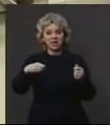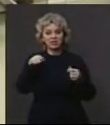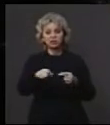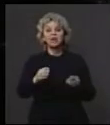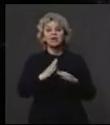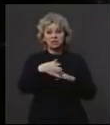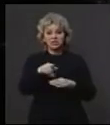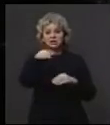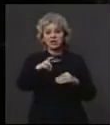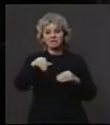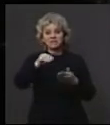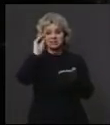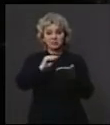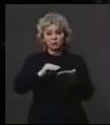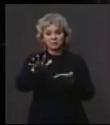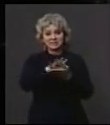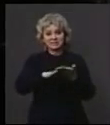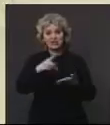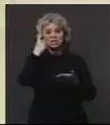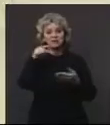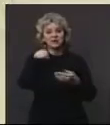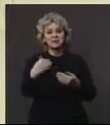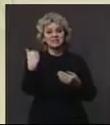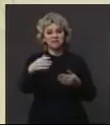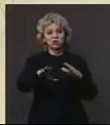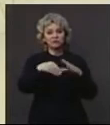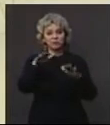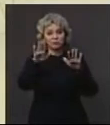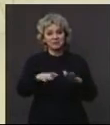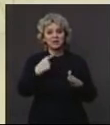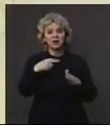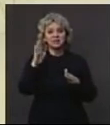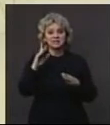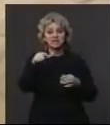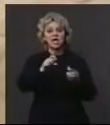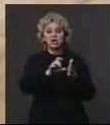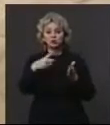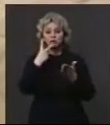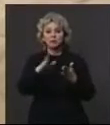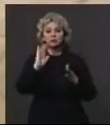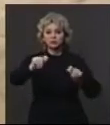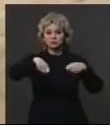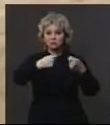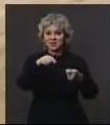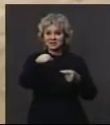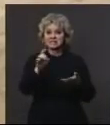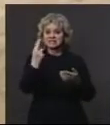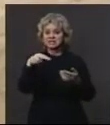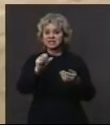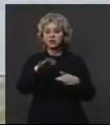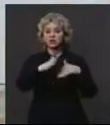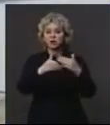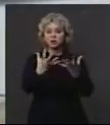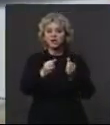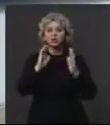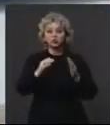Достаточно зайти в МФЦ, заполнить заявление, и информация о вашем выборе места голосования в электронном виде будет передана в ЦИК. На руки